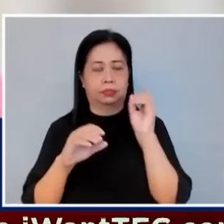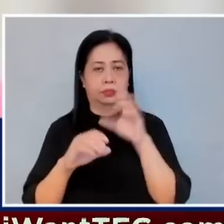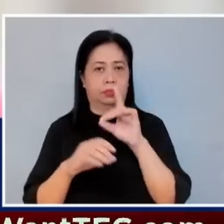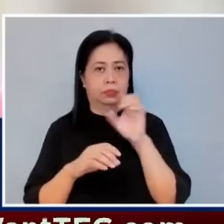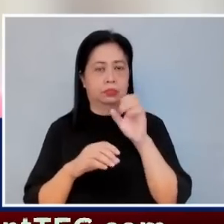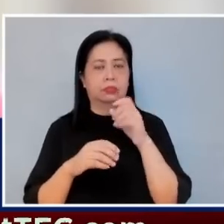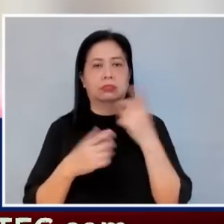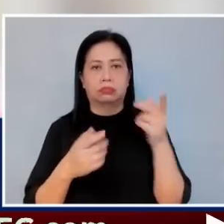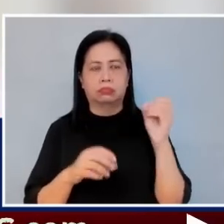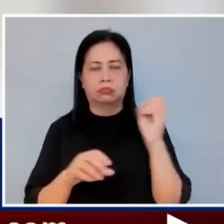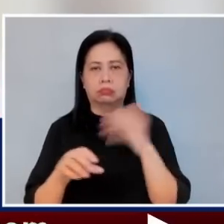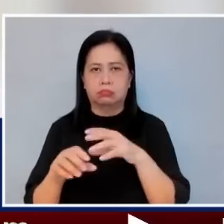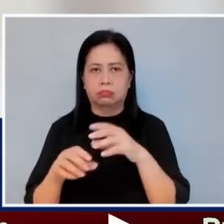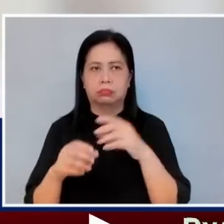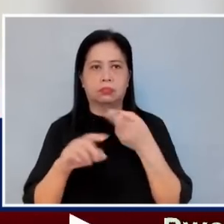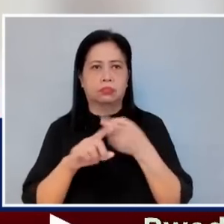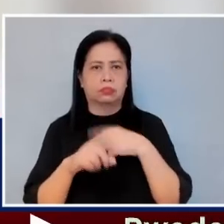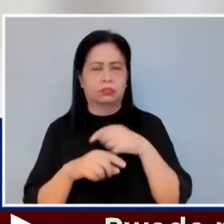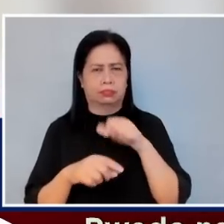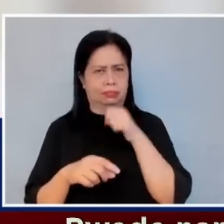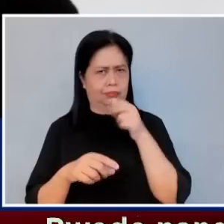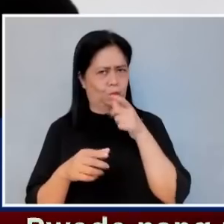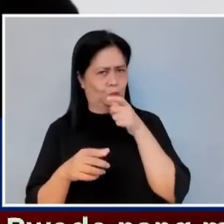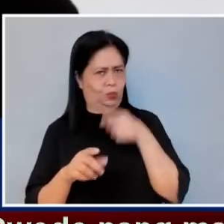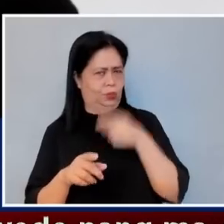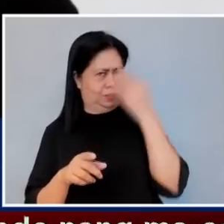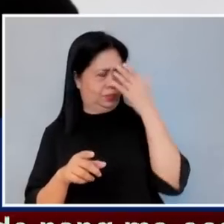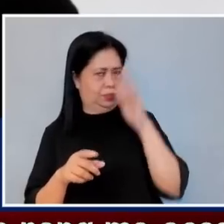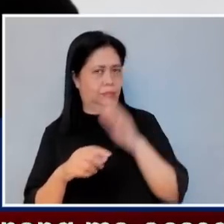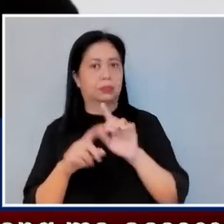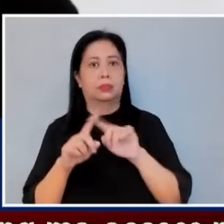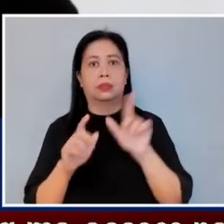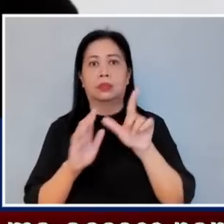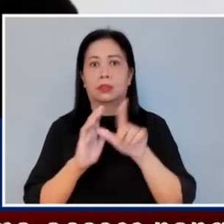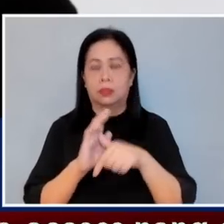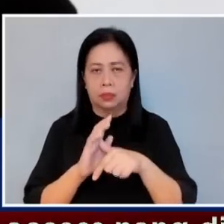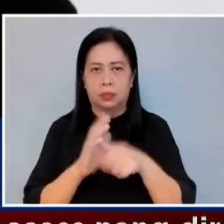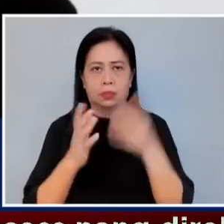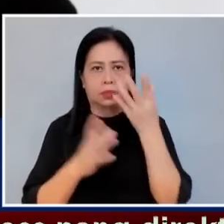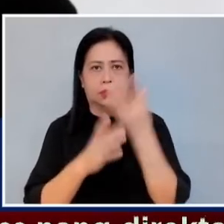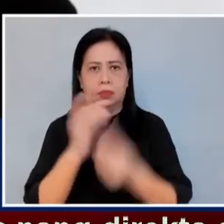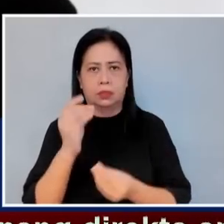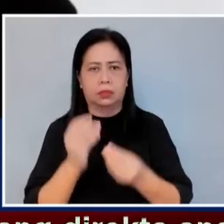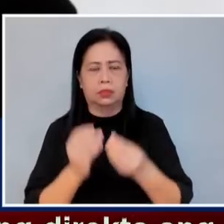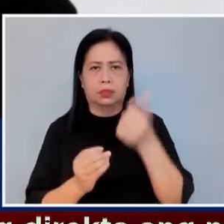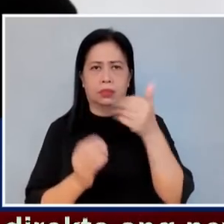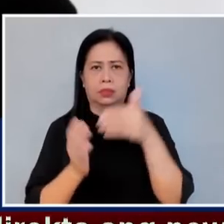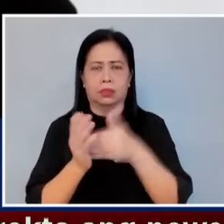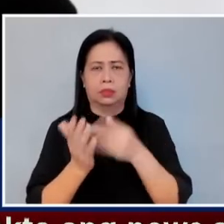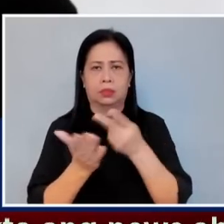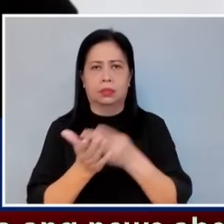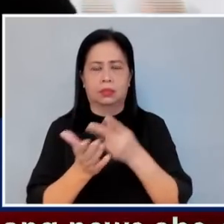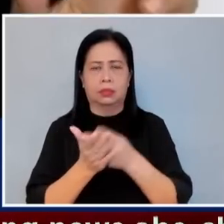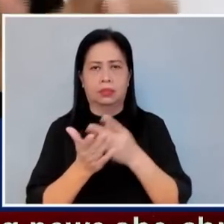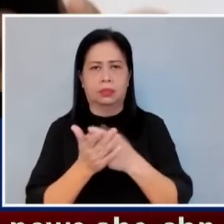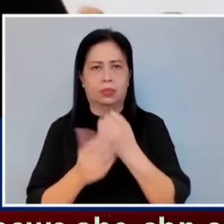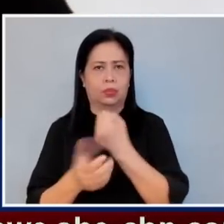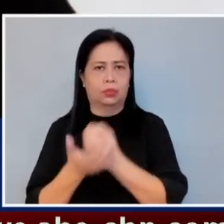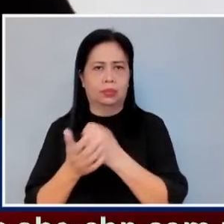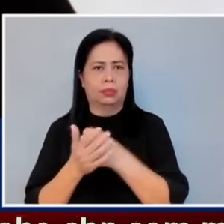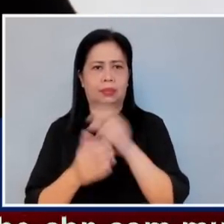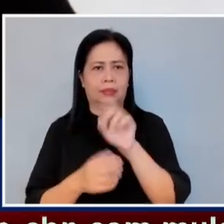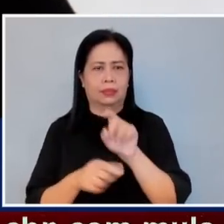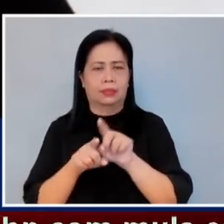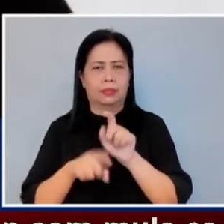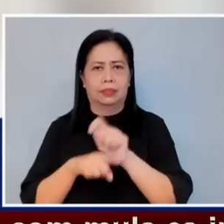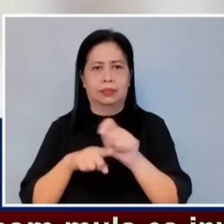ang account ni Valerie mula sa hindi niya kakilala. Pero maya-maya ay nawala ang 10,000 pisong kinita niya sa pagiging isang